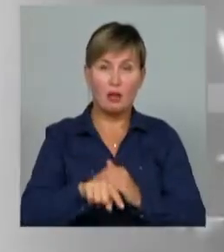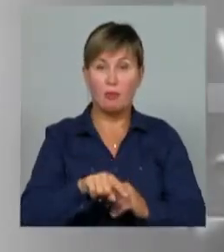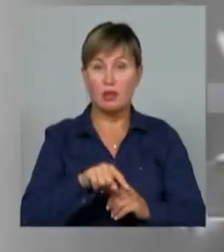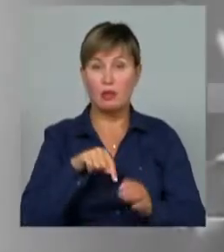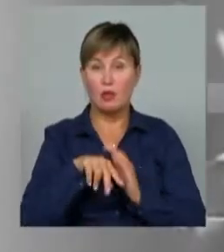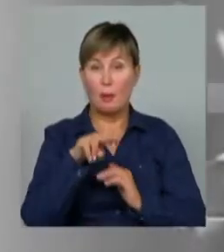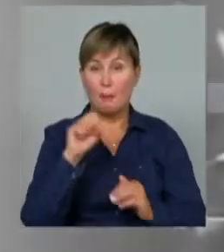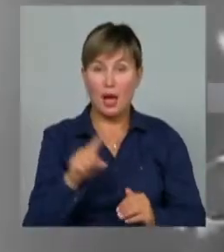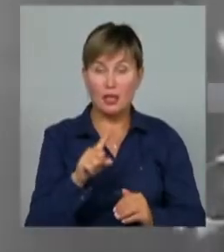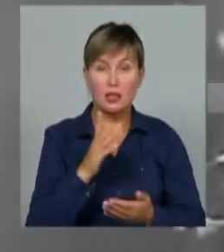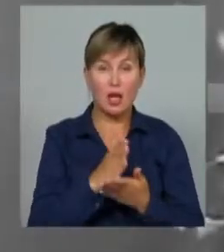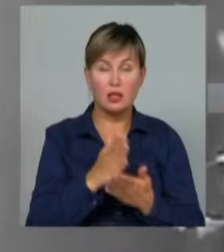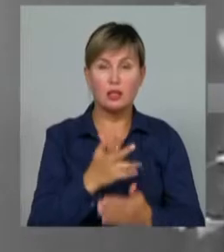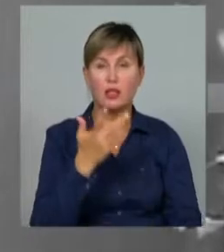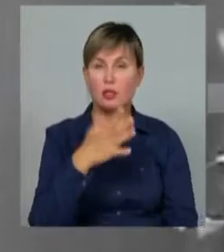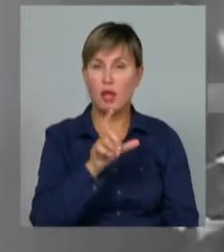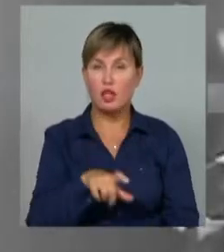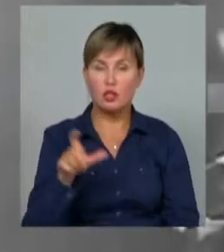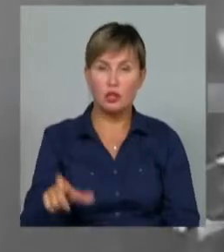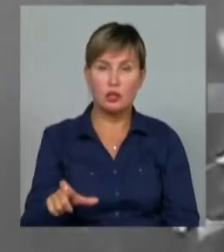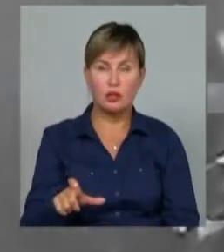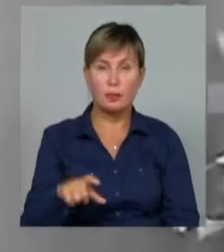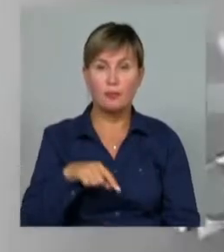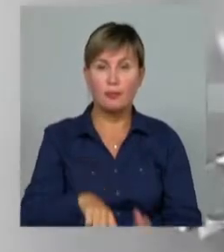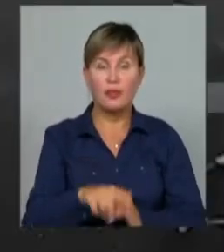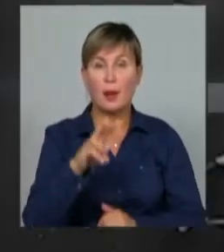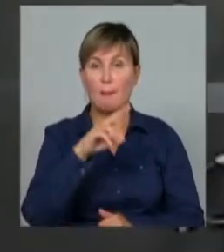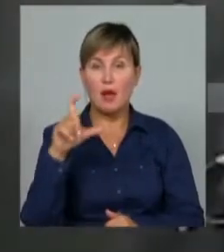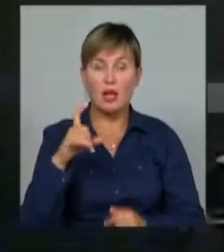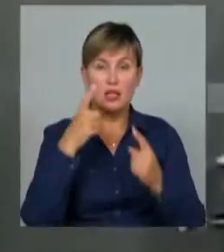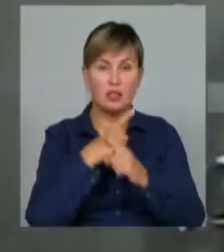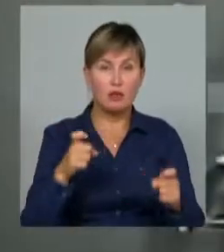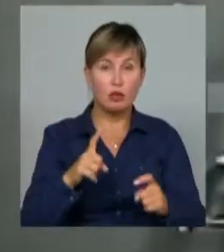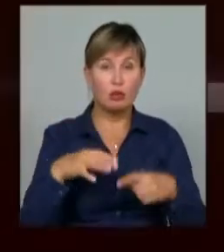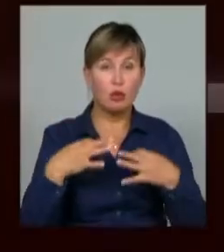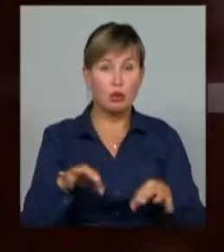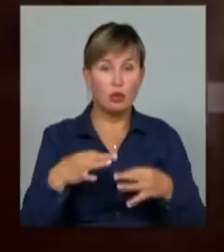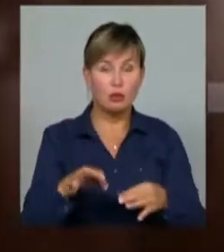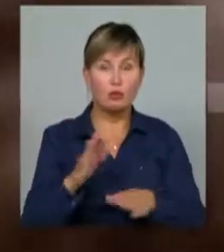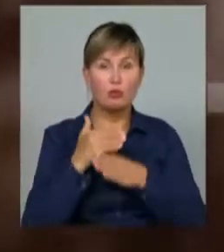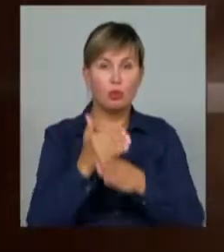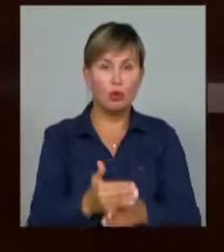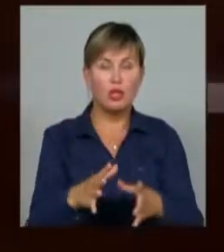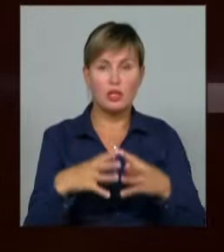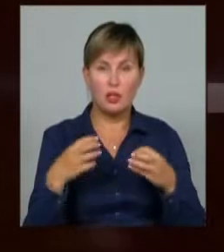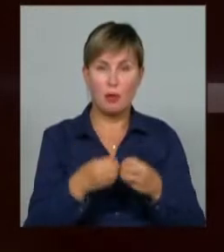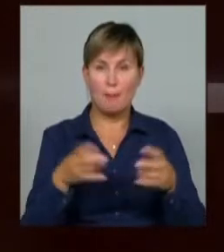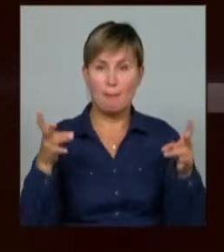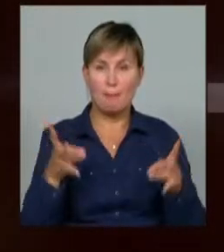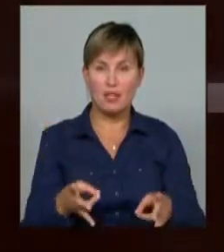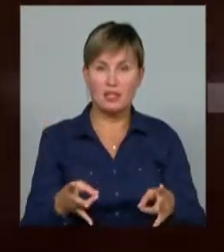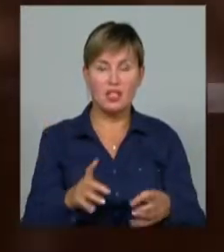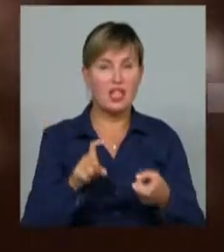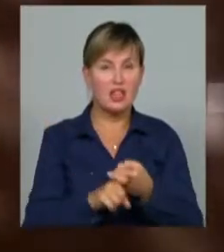«ПАЗ» находились 35 пассажиров. Мэр Воронежа заявил, что транспортное предприятие окажет помощь семьям пострадавших